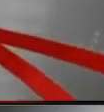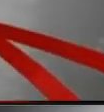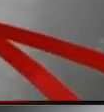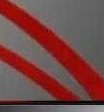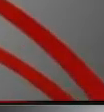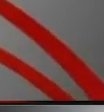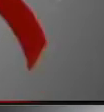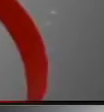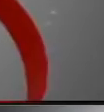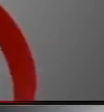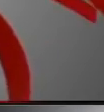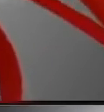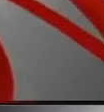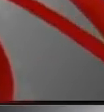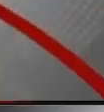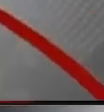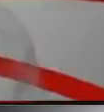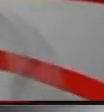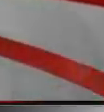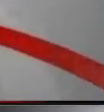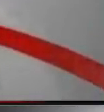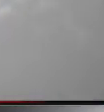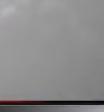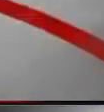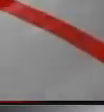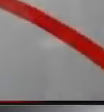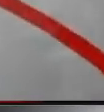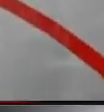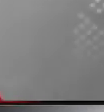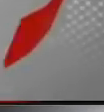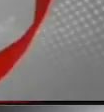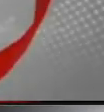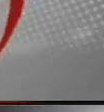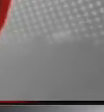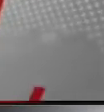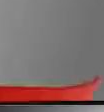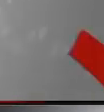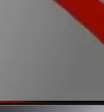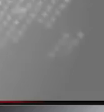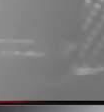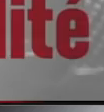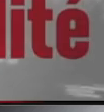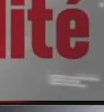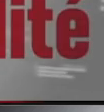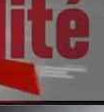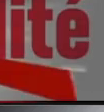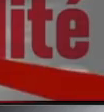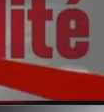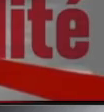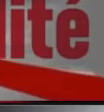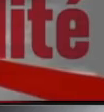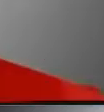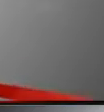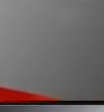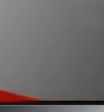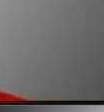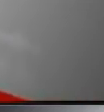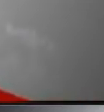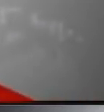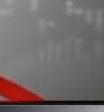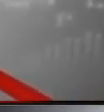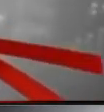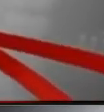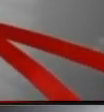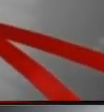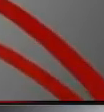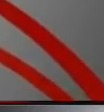Voilà tous les téléspectateurs, téléspectatrices, sans la canusio. N'a pas dit un gros bonjour, bonsoir pour nous tous en vrai pour nous débattant. Pour nous capables de nouvelles café actualité